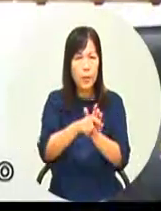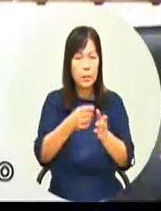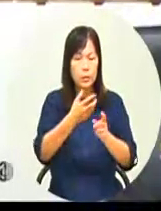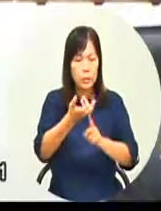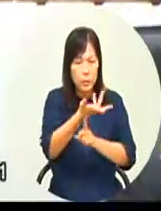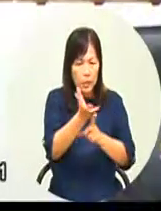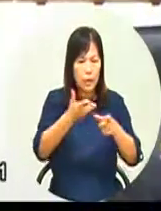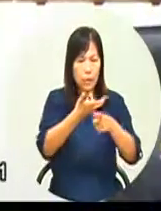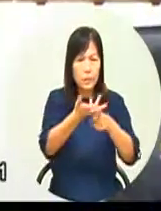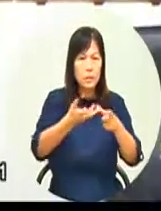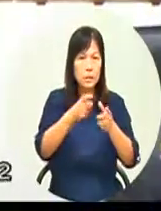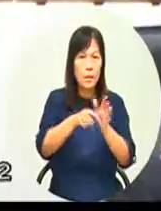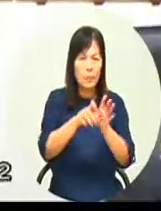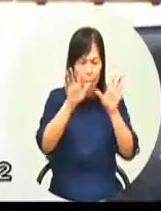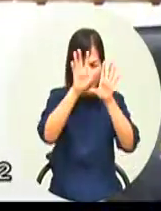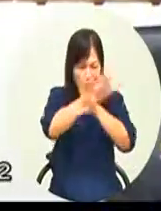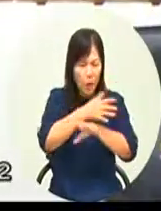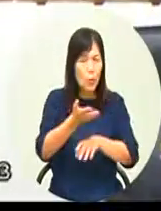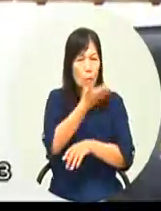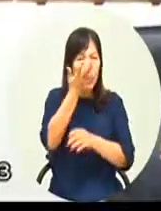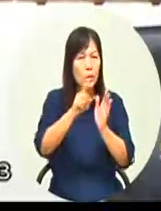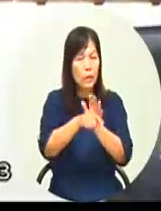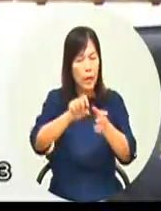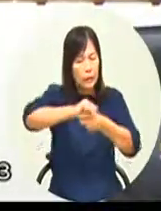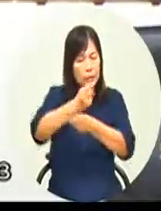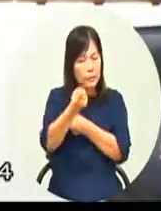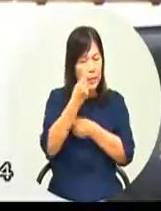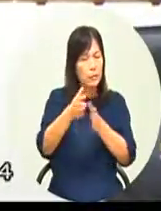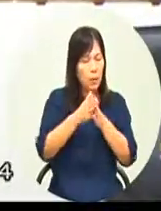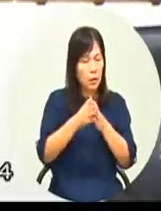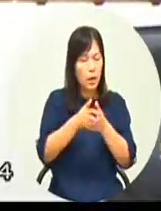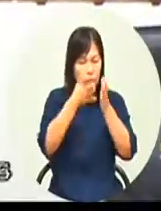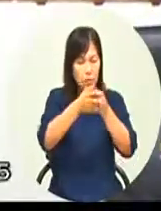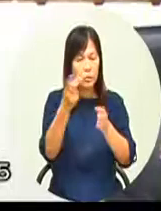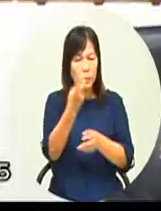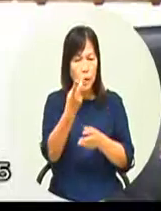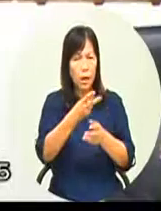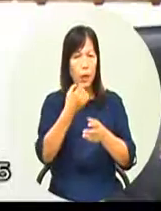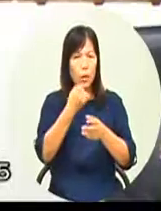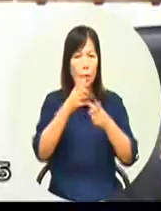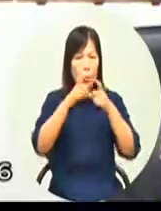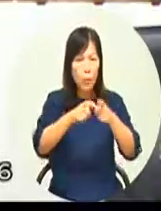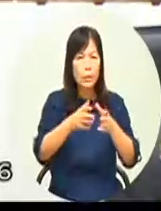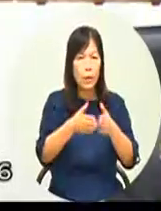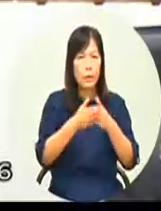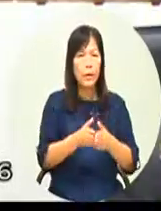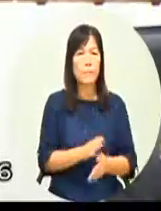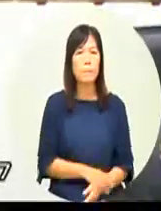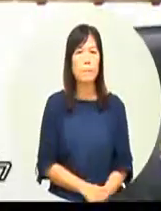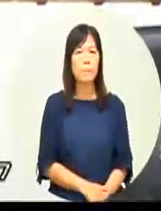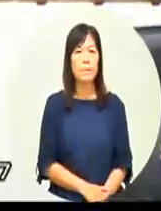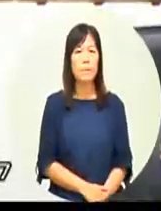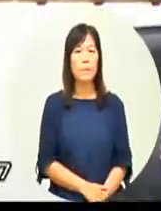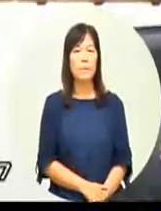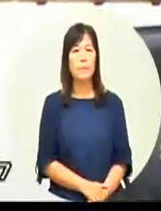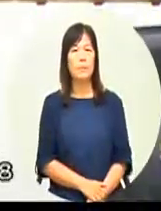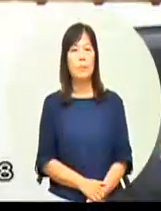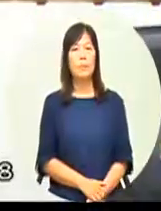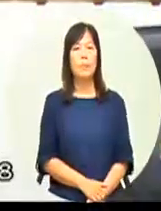光那个夜间观光我要怎么样来加强？针对这两个问题，请观光局长回答。 观光局曾局长，请答